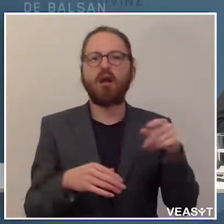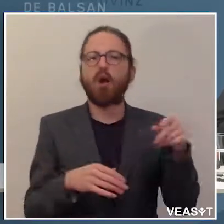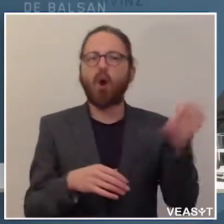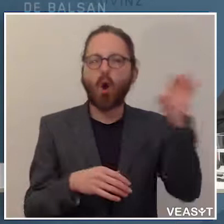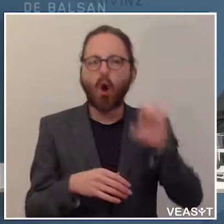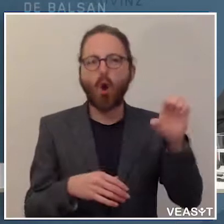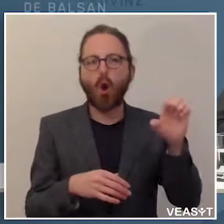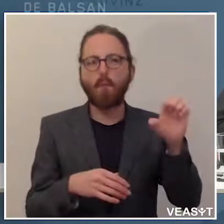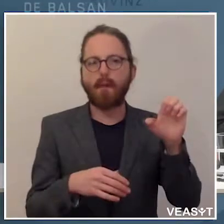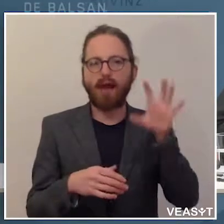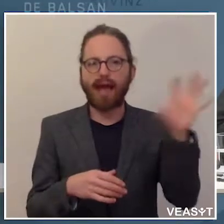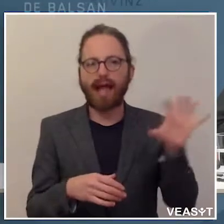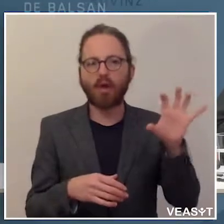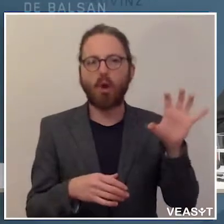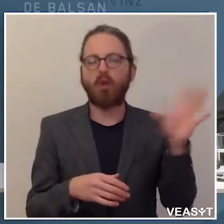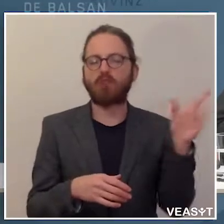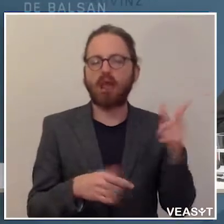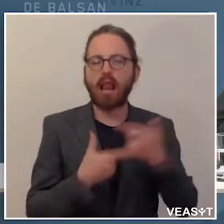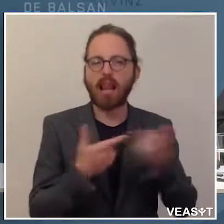col trentino